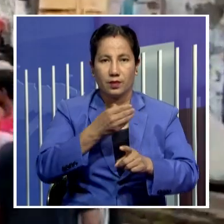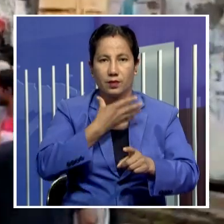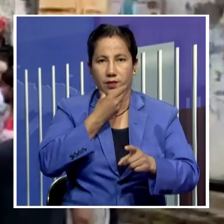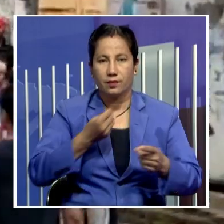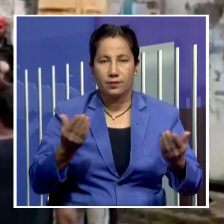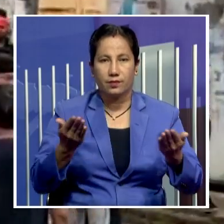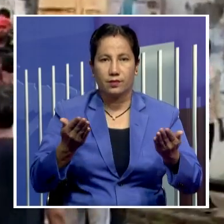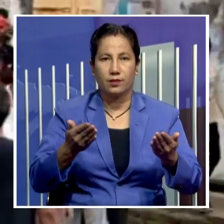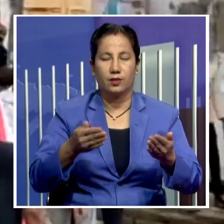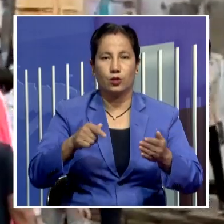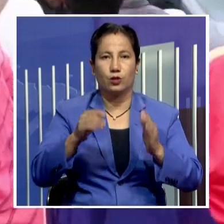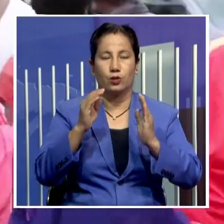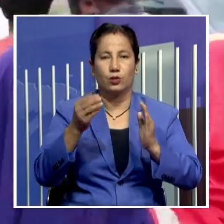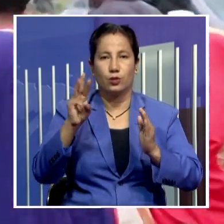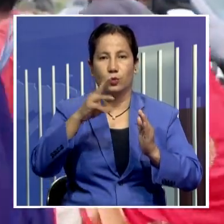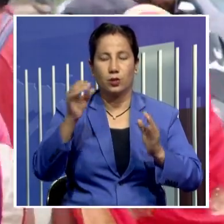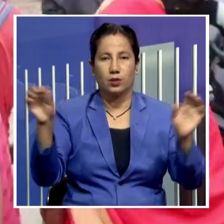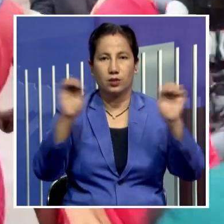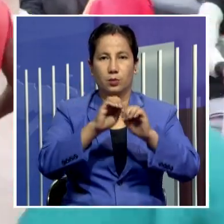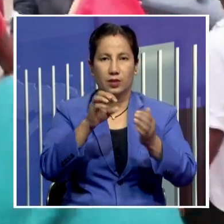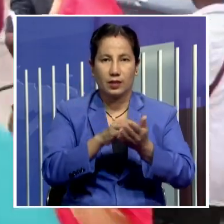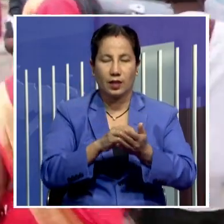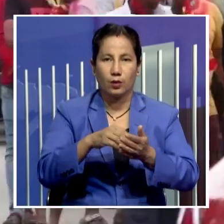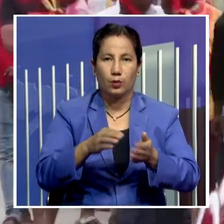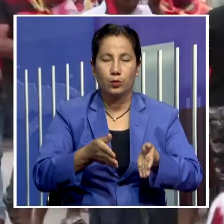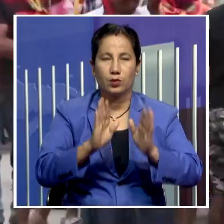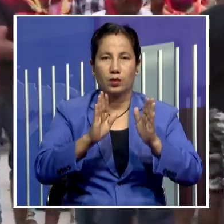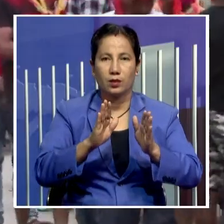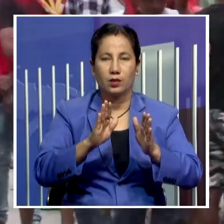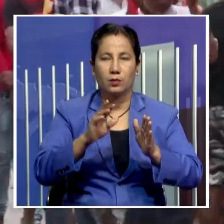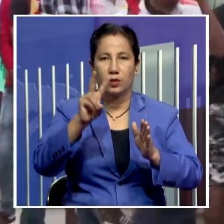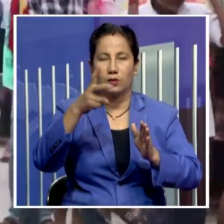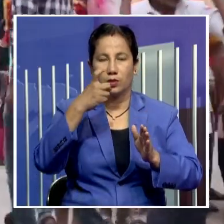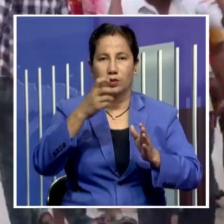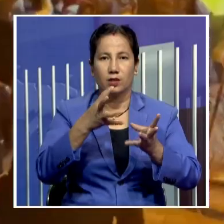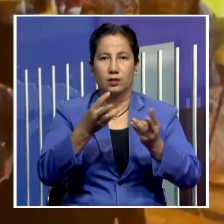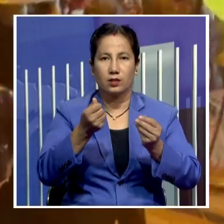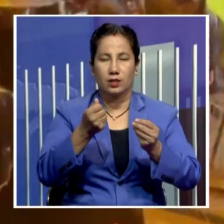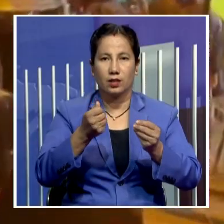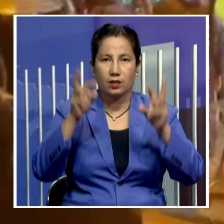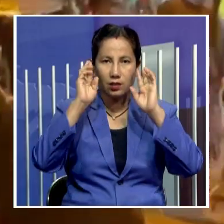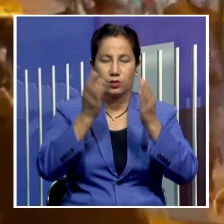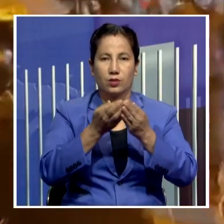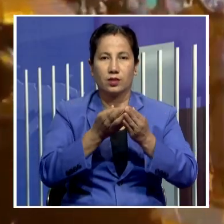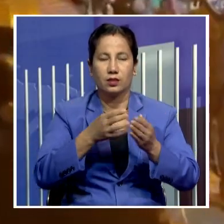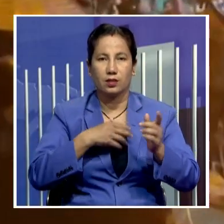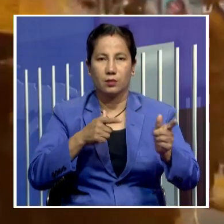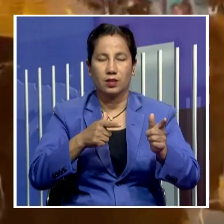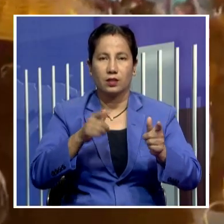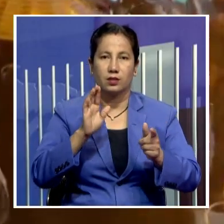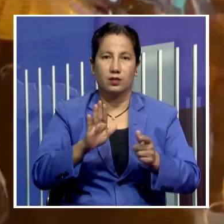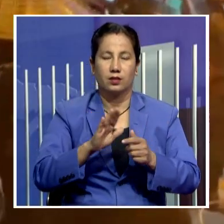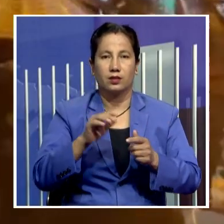स्थानमा मूर्ति विसर्जन गर्नका लागि सम्बन्धित स्थान र सडकमा समेत करिब 200 संख्यामा सुरक्षाकर्मी परिचालन गरिएको